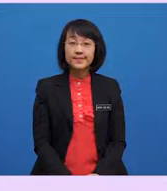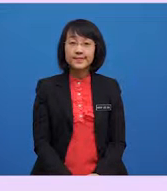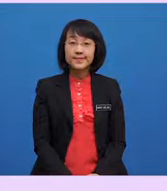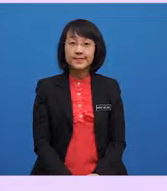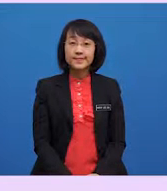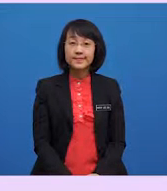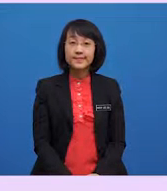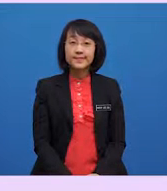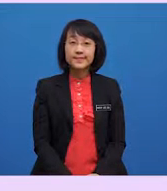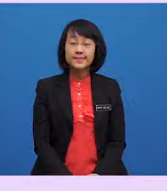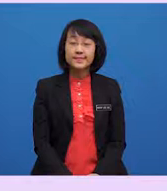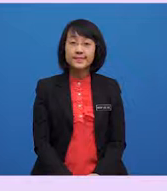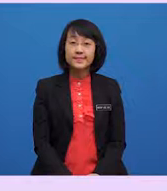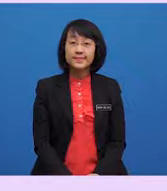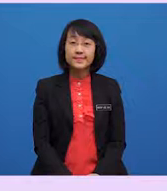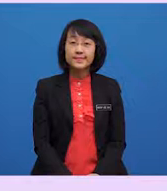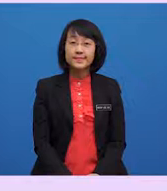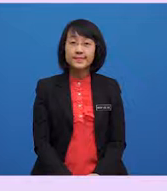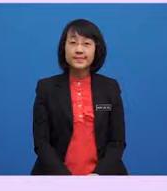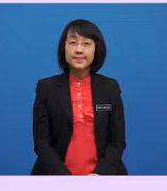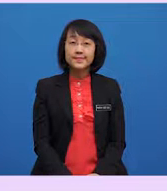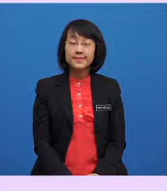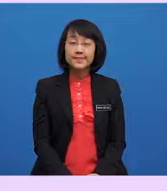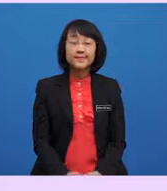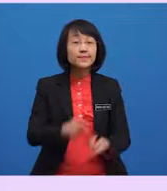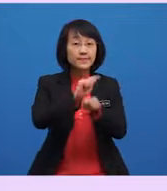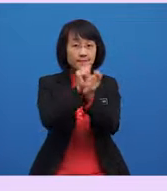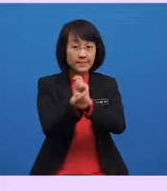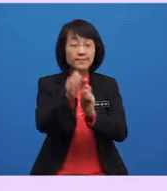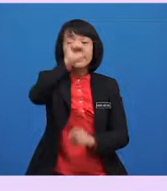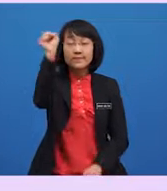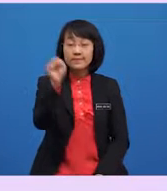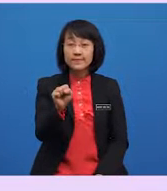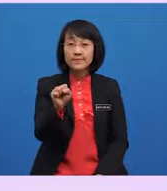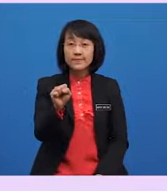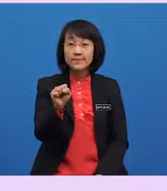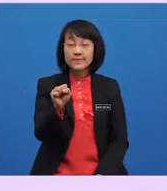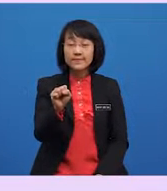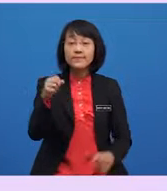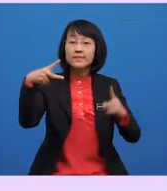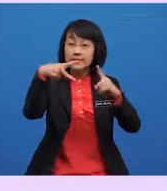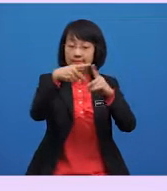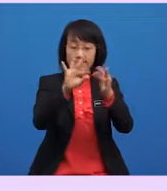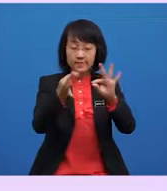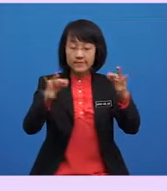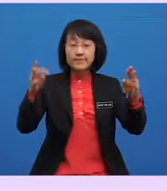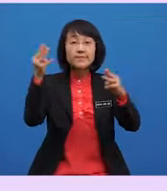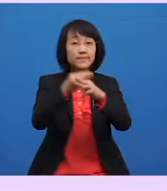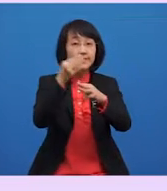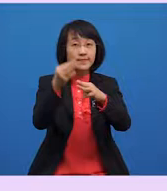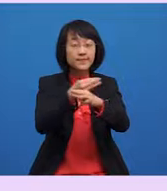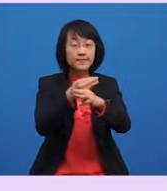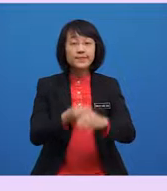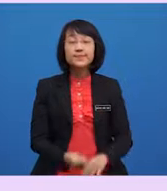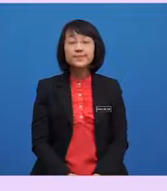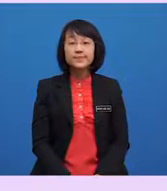3/8 hari dalam jam. Tukarkan soalan kepada ayat matematik.